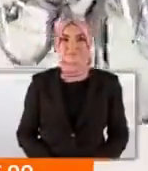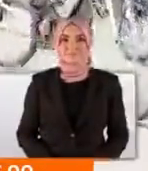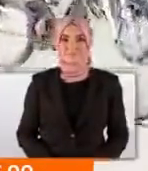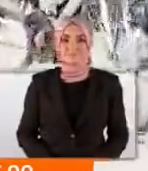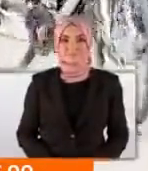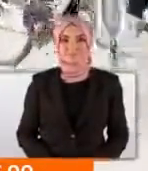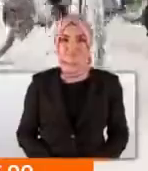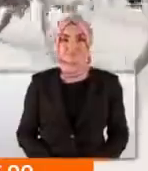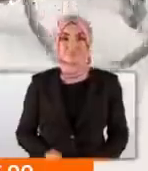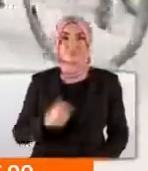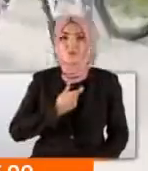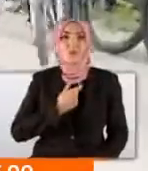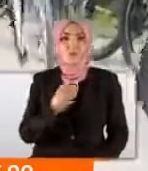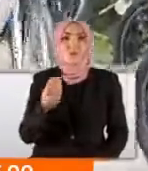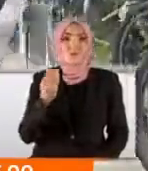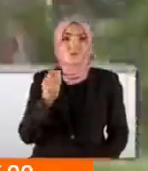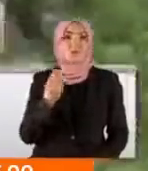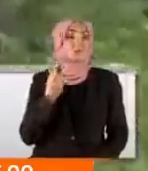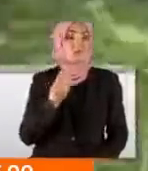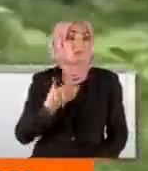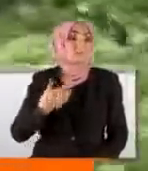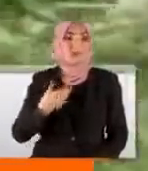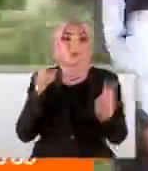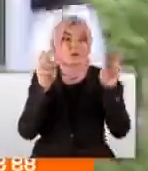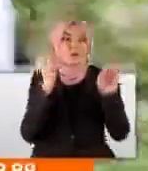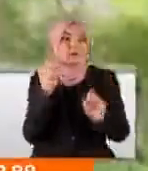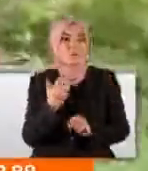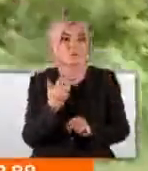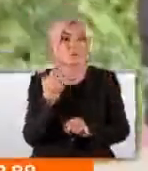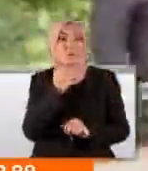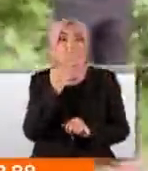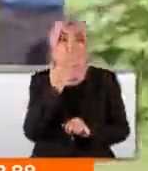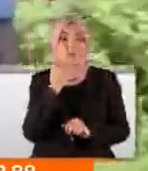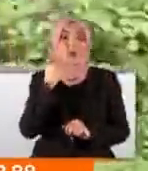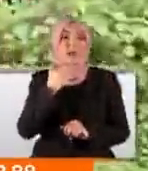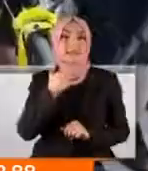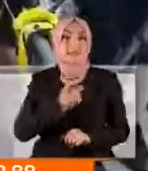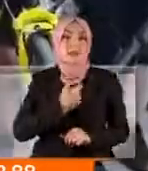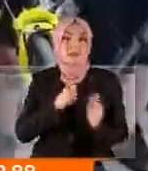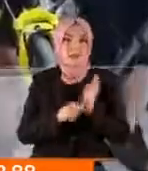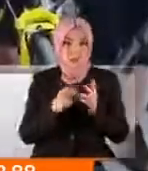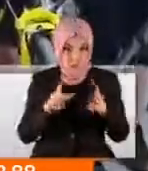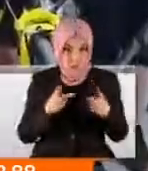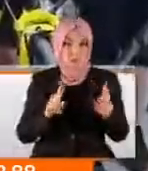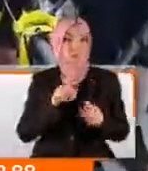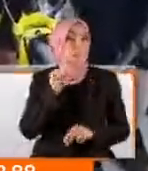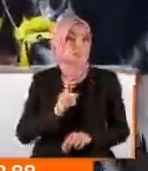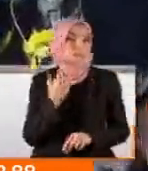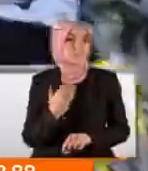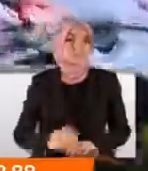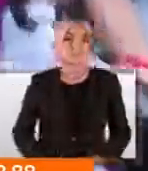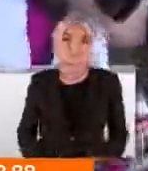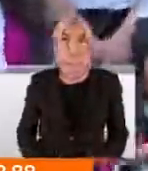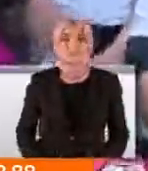buraya. Öğrencilerin en çok merak ettiği konuysa okulların 6 Eylül'de açılıp açılmayacağıydı. Evet, burada bir yeni gazetecimiz